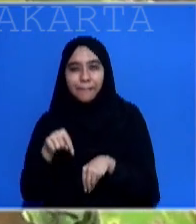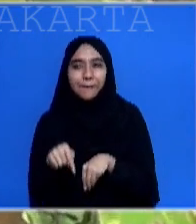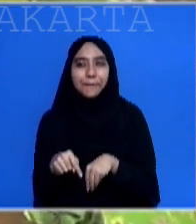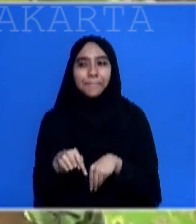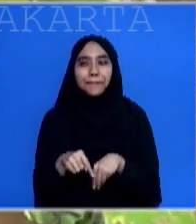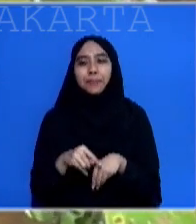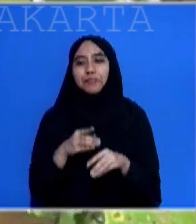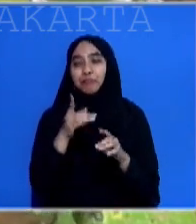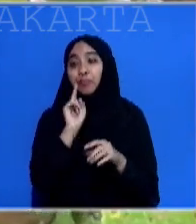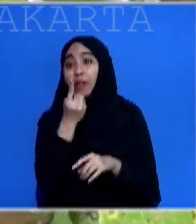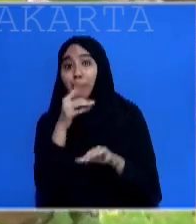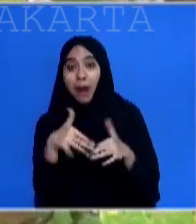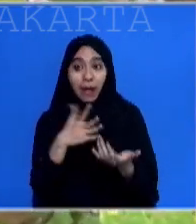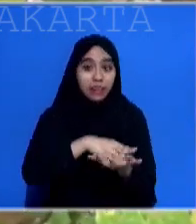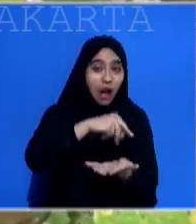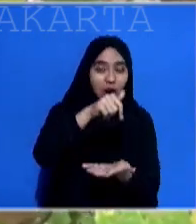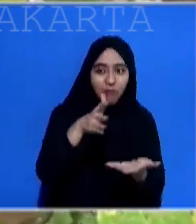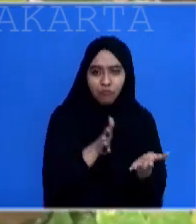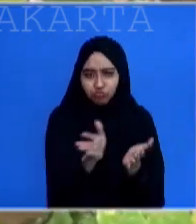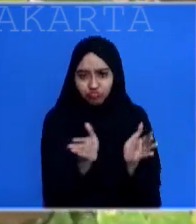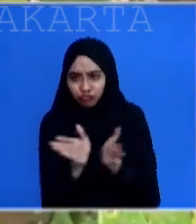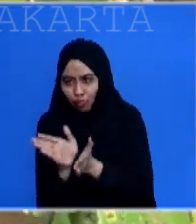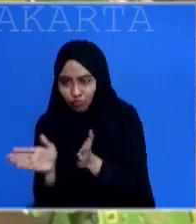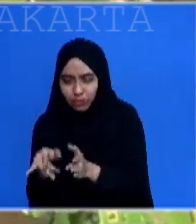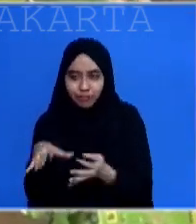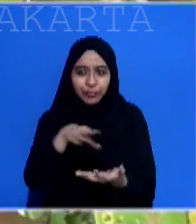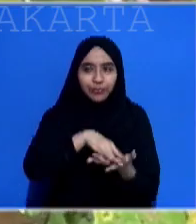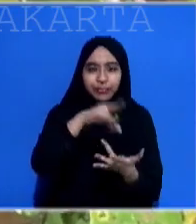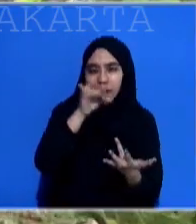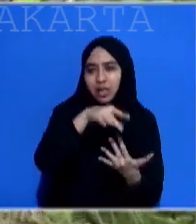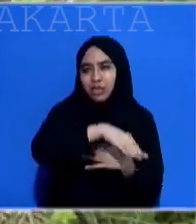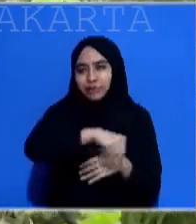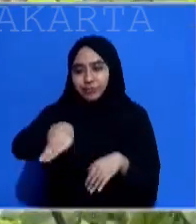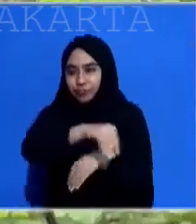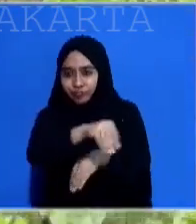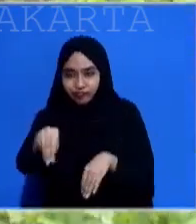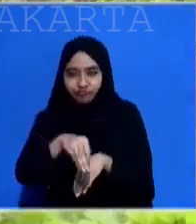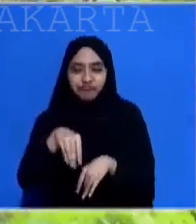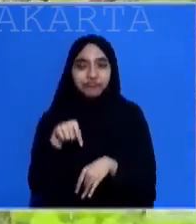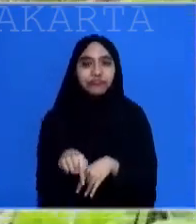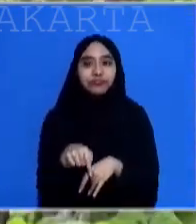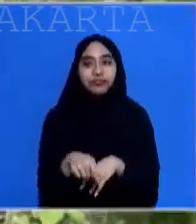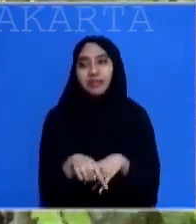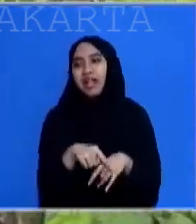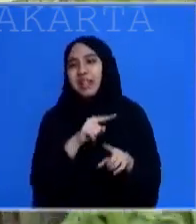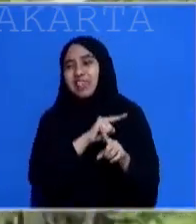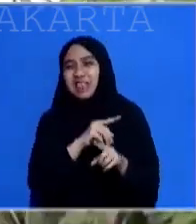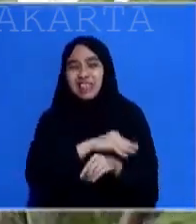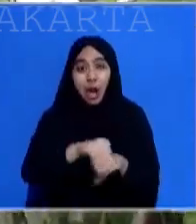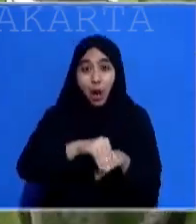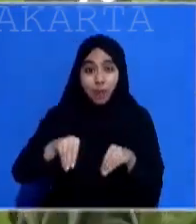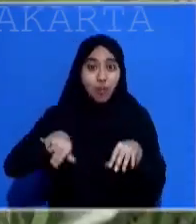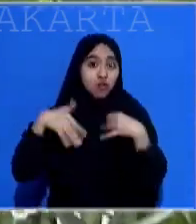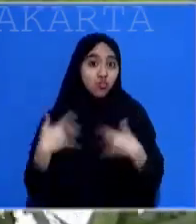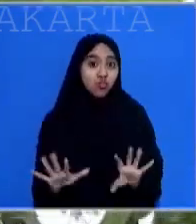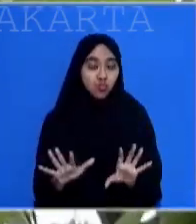lahan, nyawisaken winih, pangrimatan sarta pasca panenipun. Saderengipun dipun tanemi lahan ingkang wonten ugi dipun